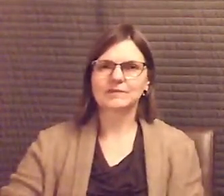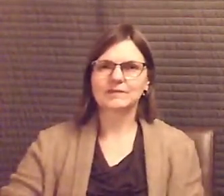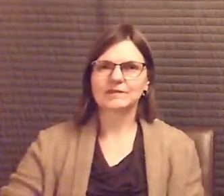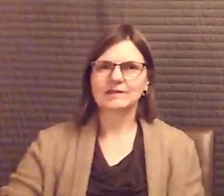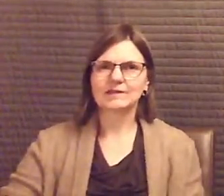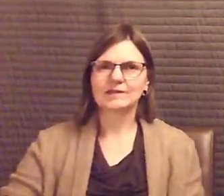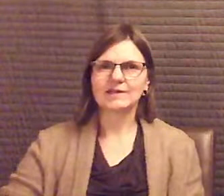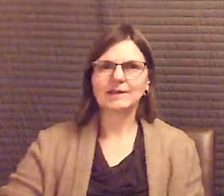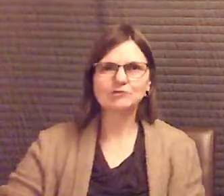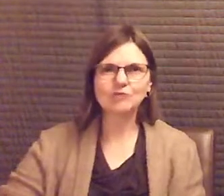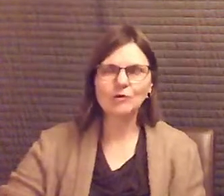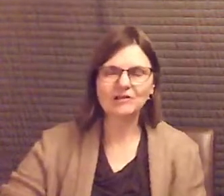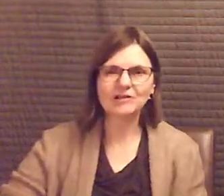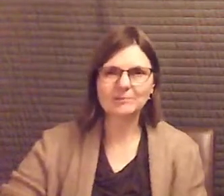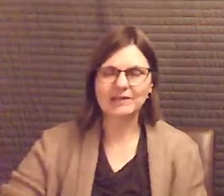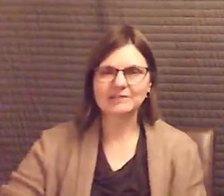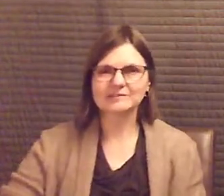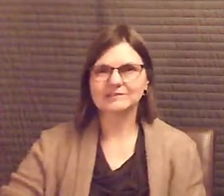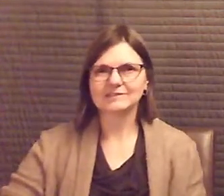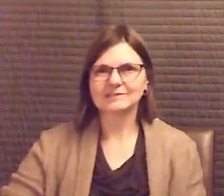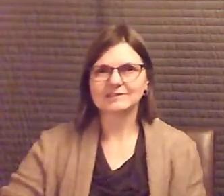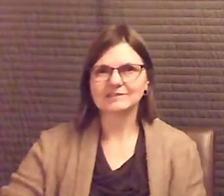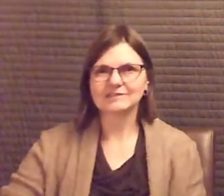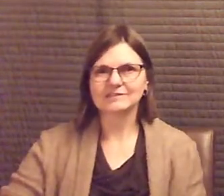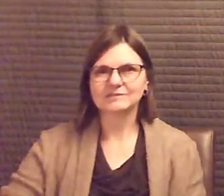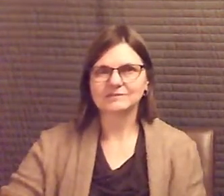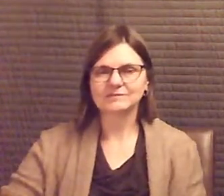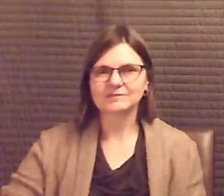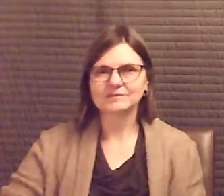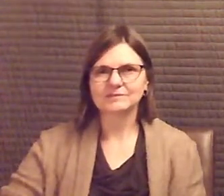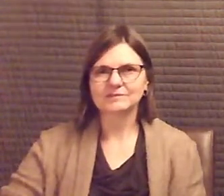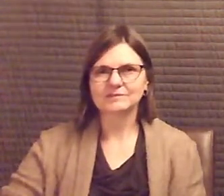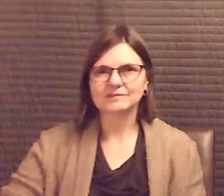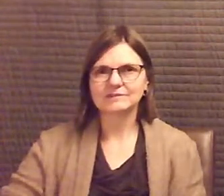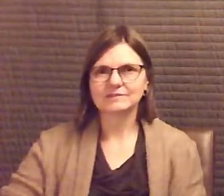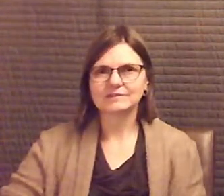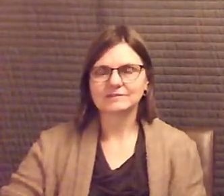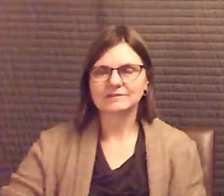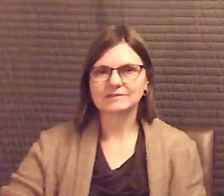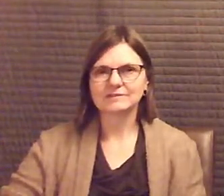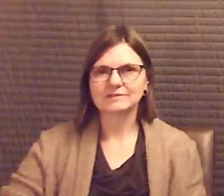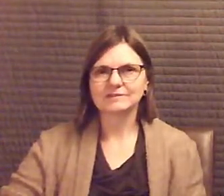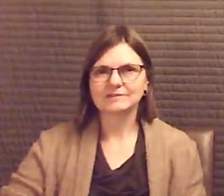crasht zolang ik heb zoveel gepreekt een zandduin